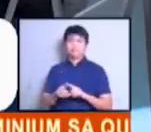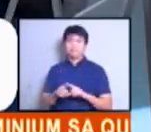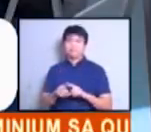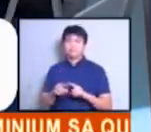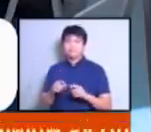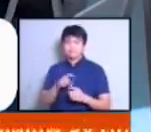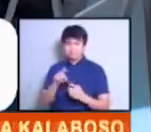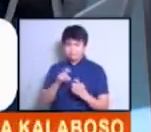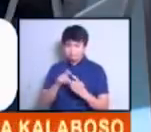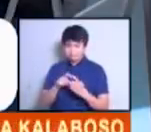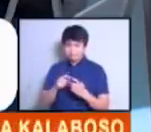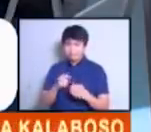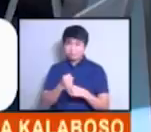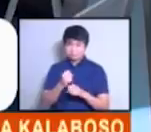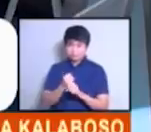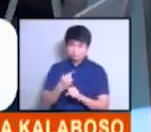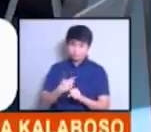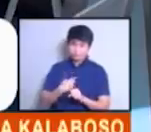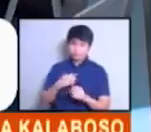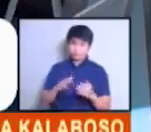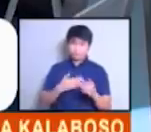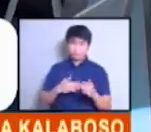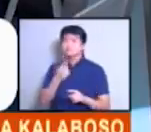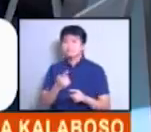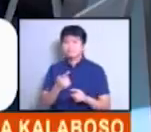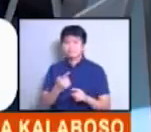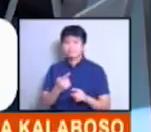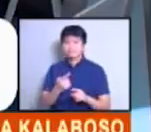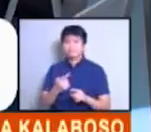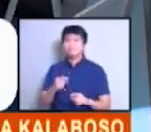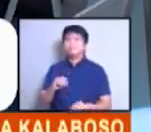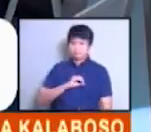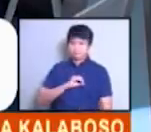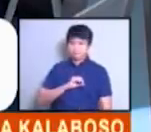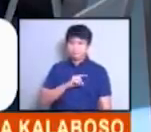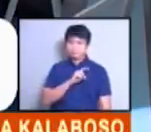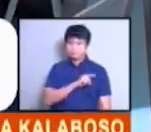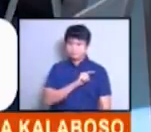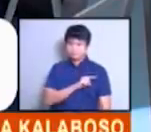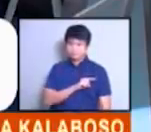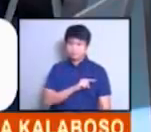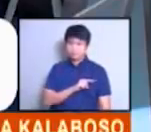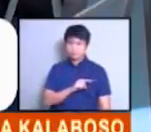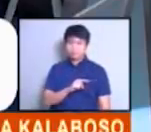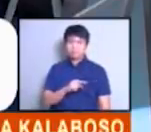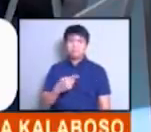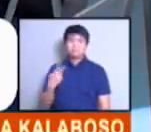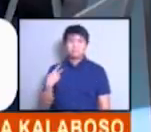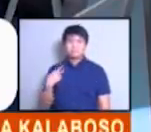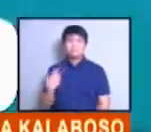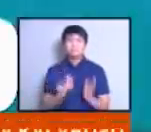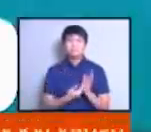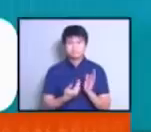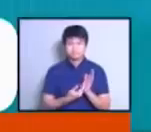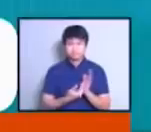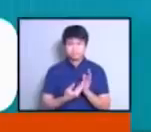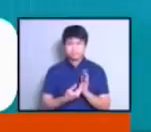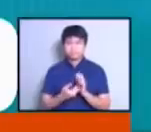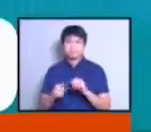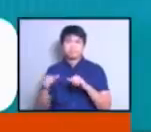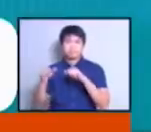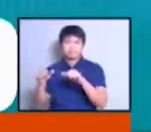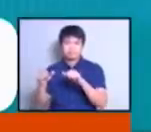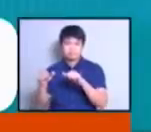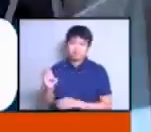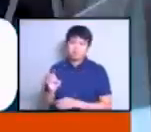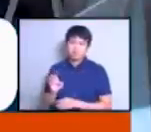mo at pinalabas niya na siya yung kumanta. Opo, may ebidensya ako, sir, na... Anong ebidensya meron kayo? Yung in-upload niya sa channel niya, sir, na lyrics by Vic D.